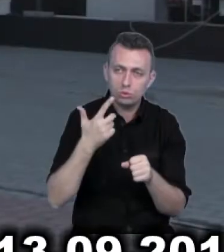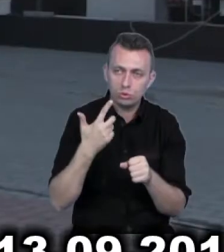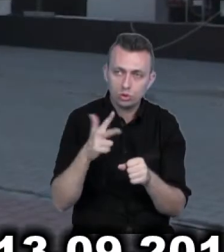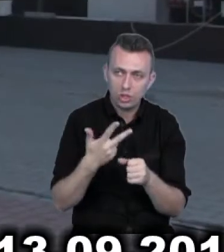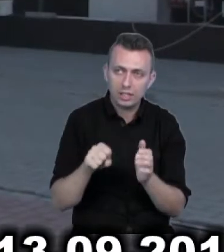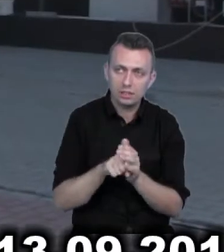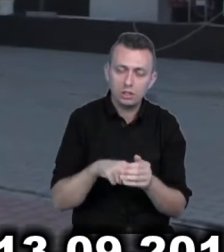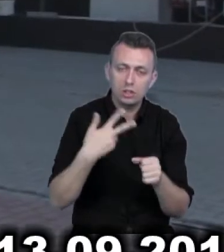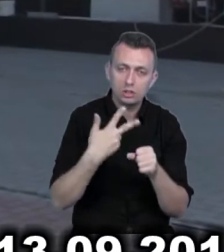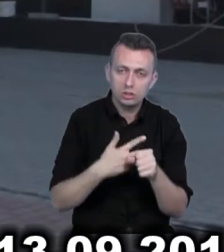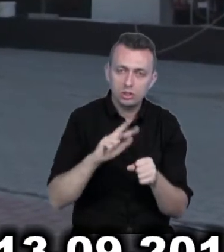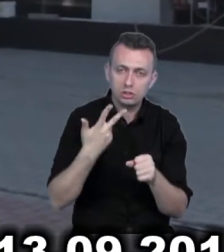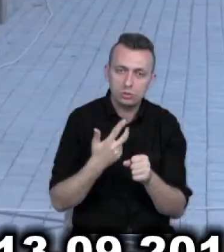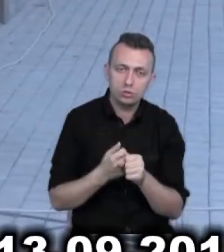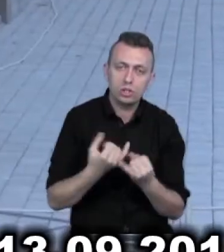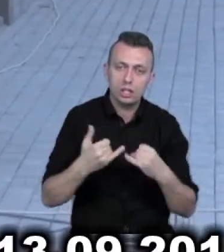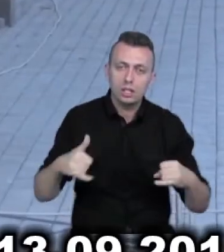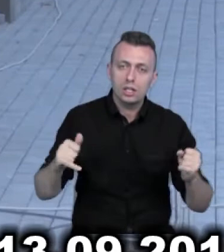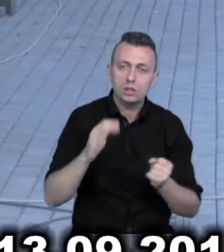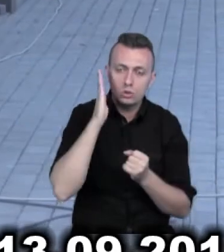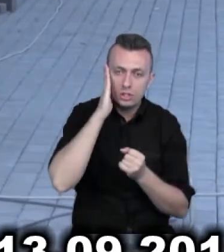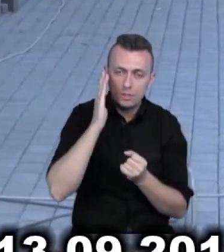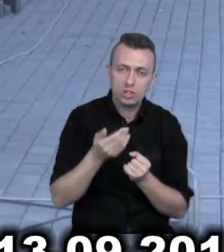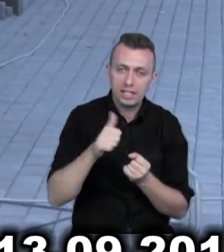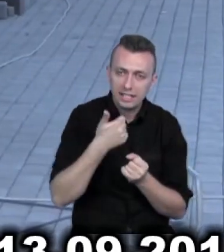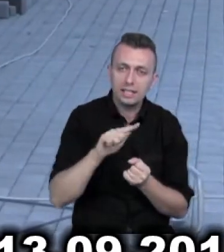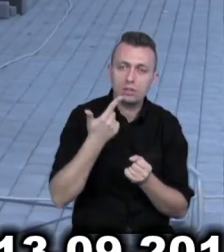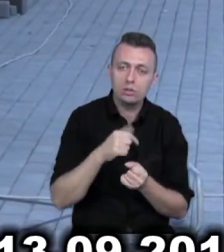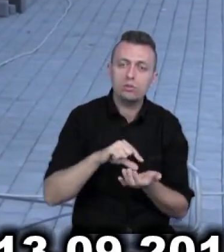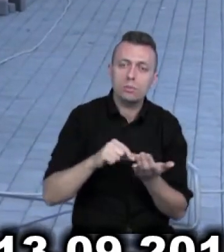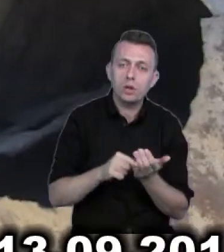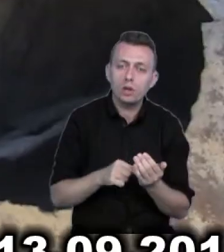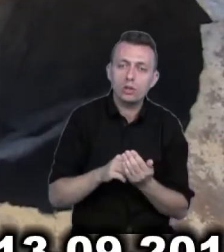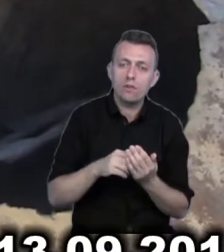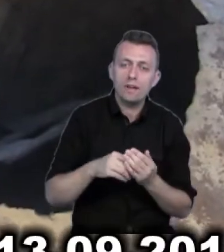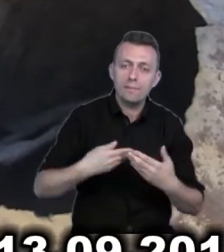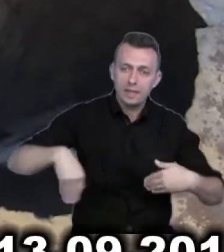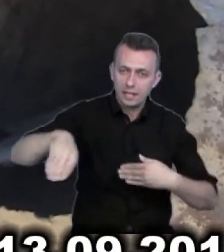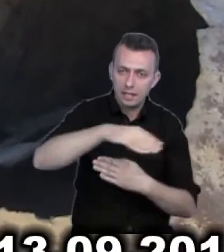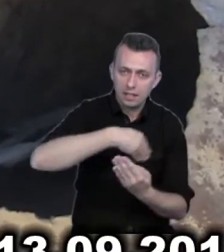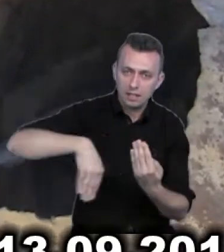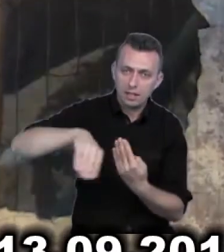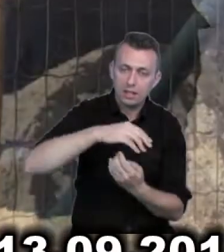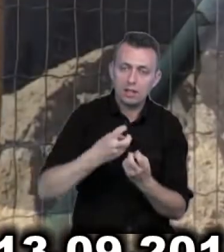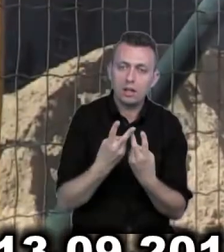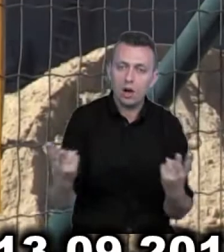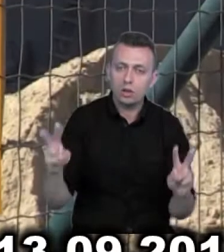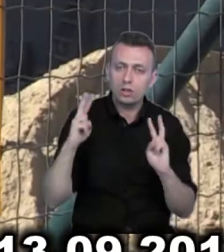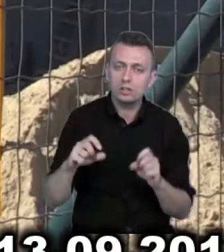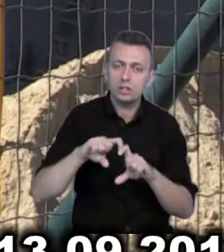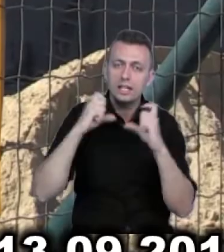dwupokojowe, pomalowane i wyposażone w media. Teren jest ogrodzony z parkingiem i placem zabaw. Całe zadanie wykonało